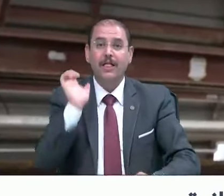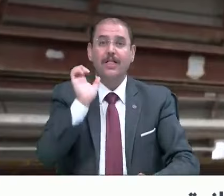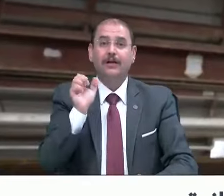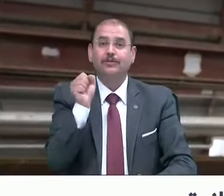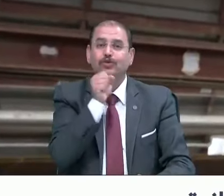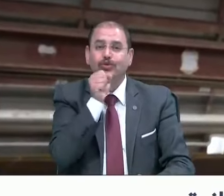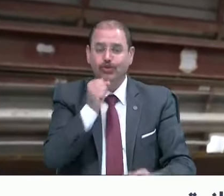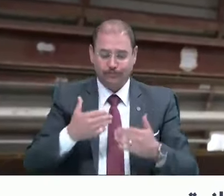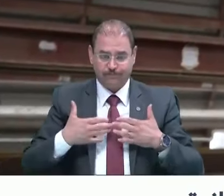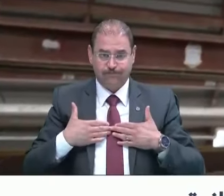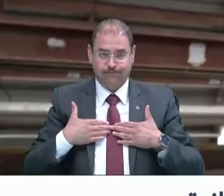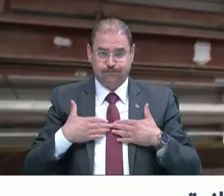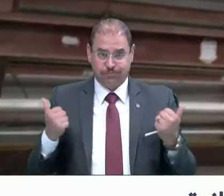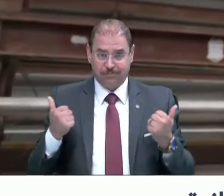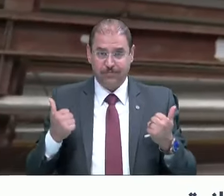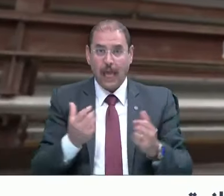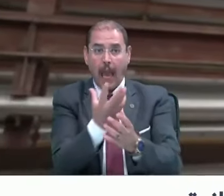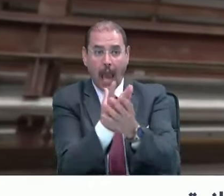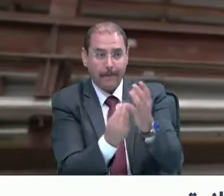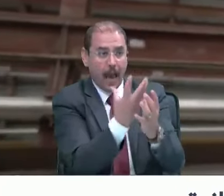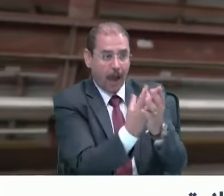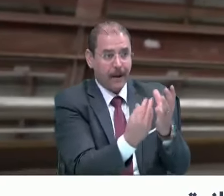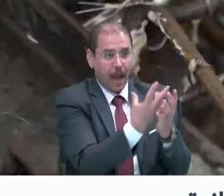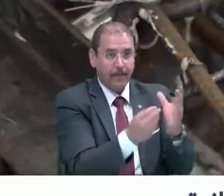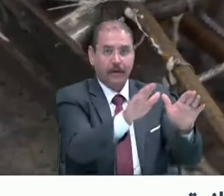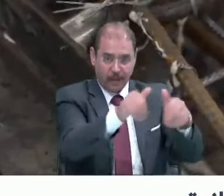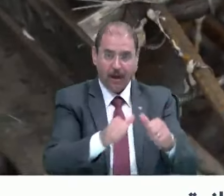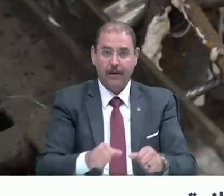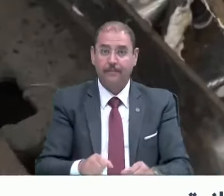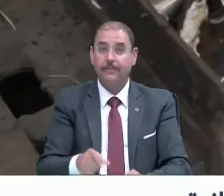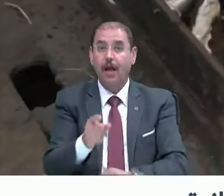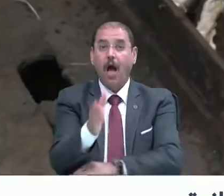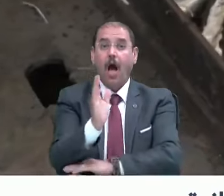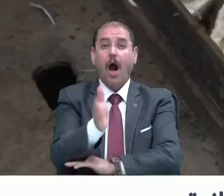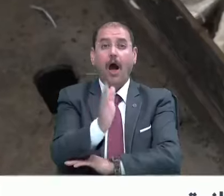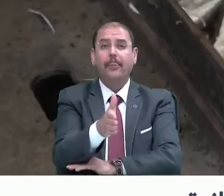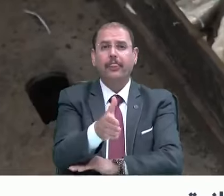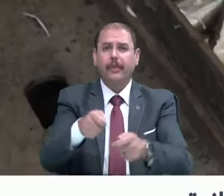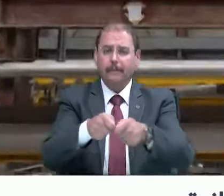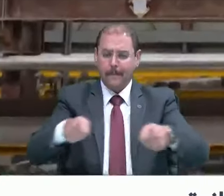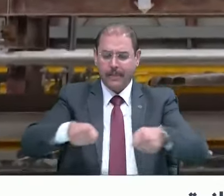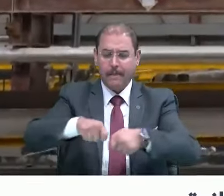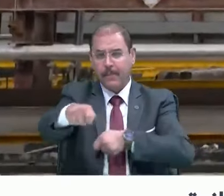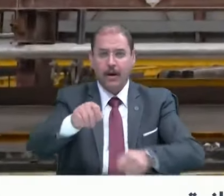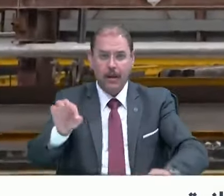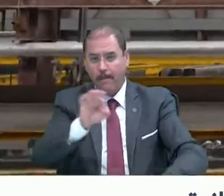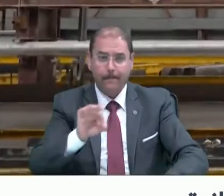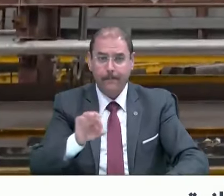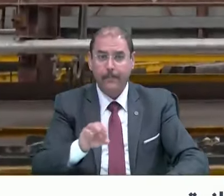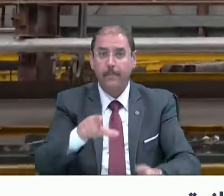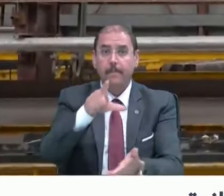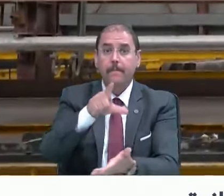العسكريين وأبناء المتقاعدين العسكريين. مساحة المصنع يقع على في منطقة الحلابات على أرض مساحتها